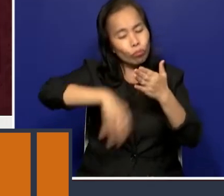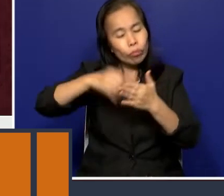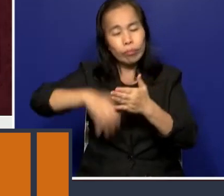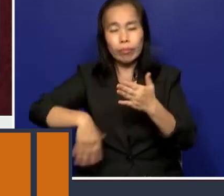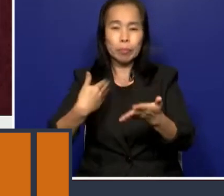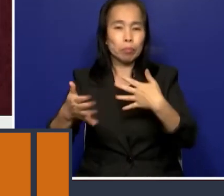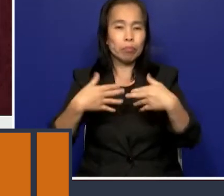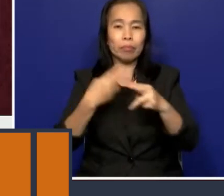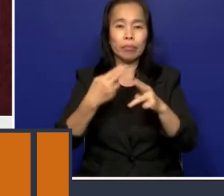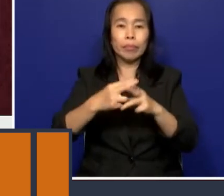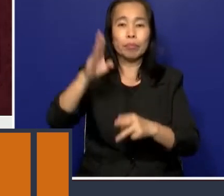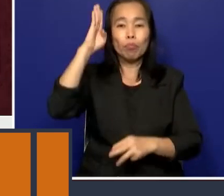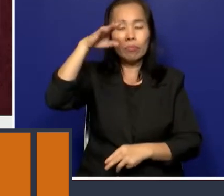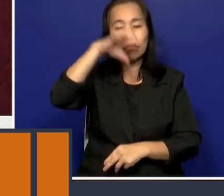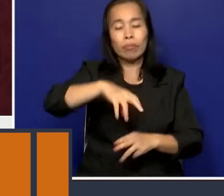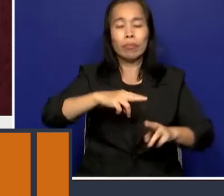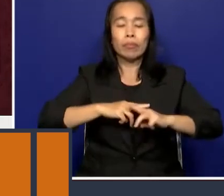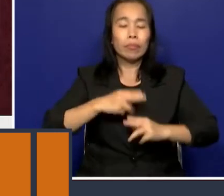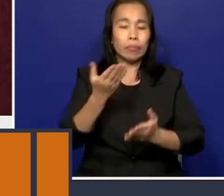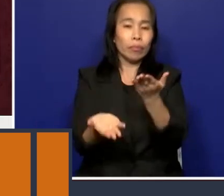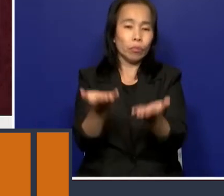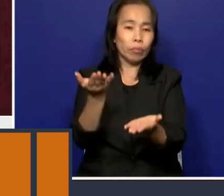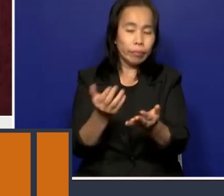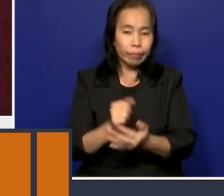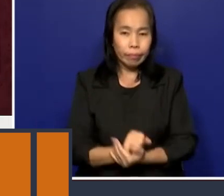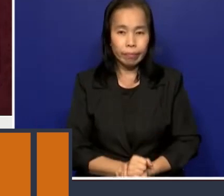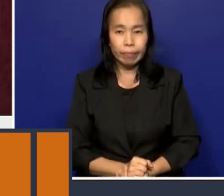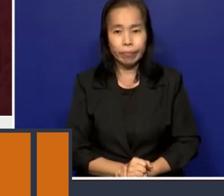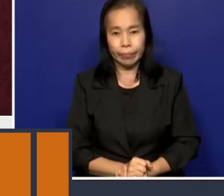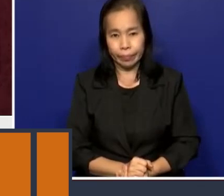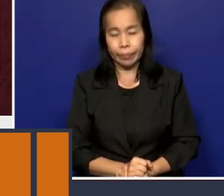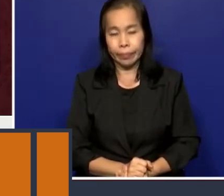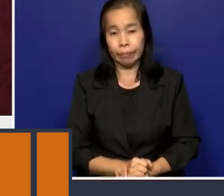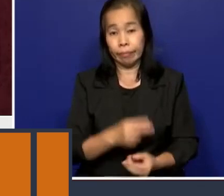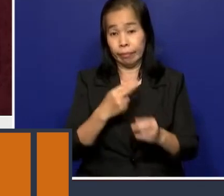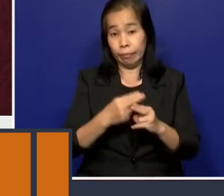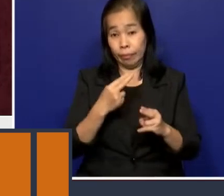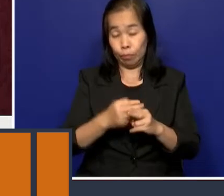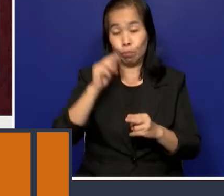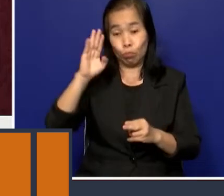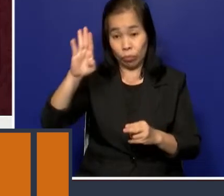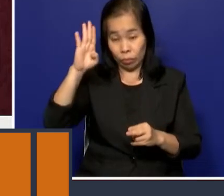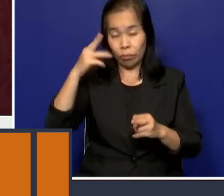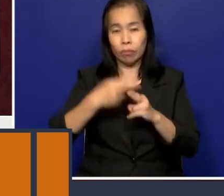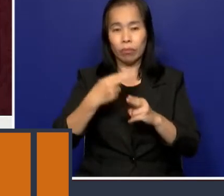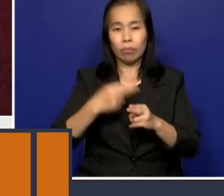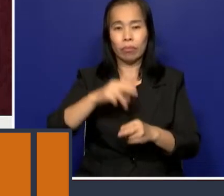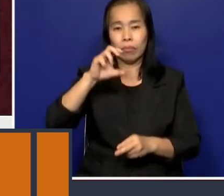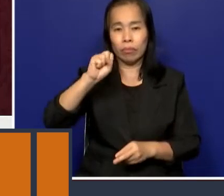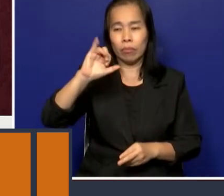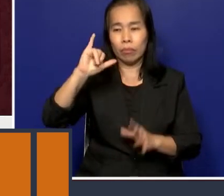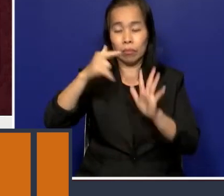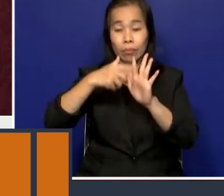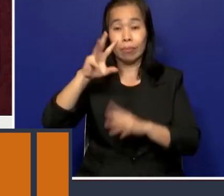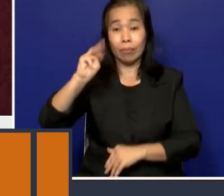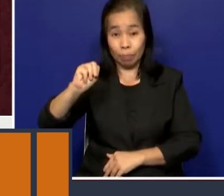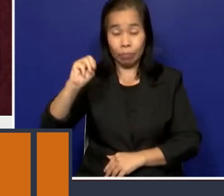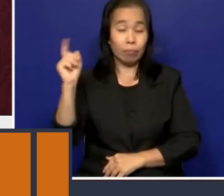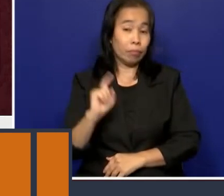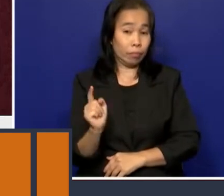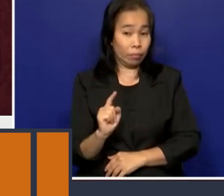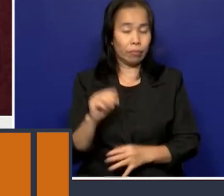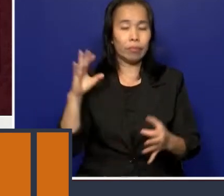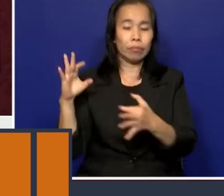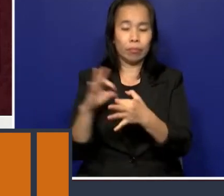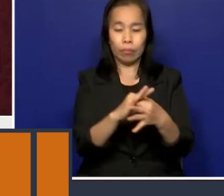นบริษัทเอกชนบางแห่ก็ได้ท่านประทานครั ชื่อของสยาม by O-Science ได้เริ่มปากฏขึ้ในพื้นที่ที่เกี่วข้องก